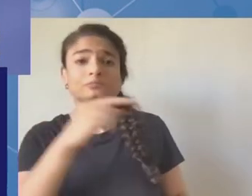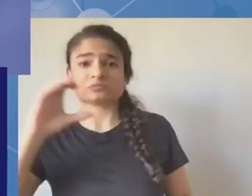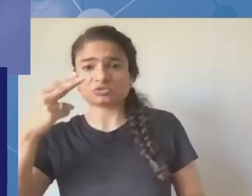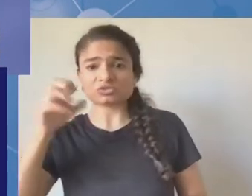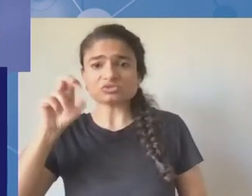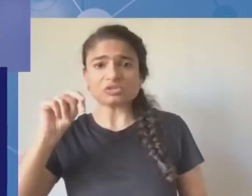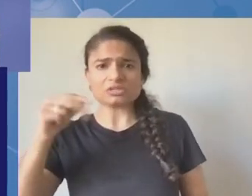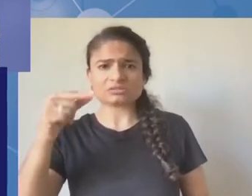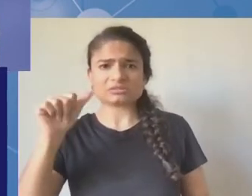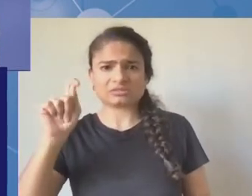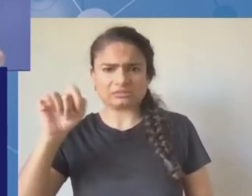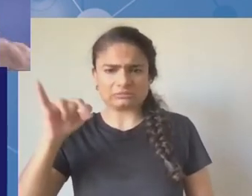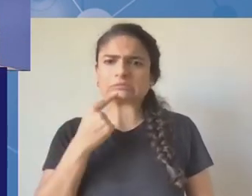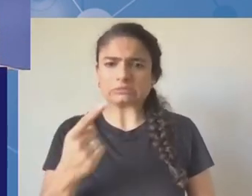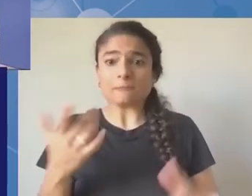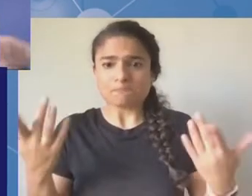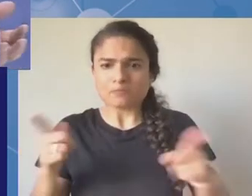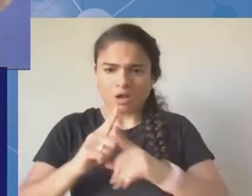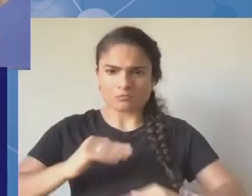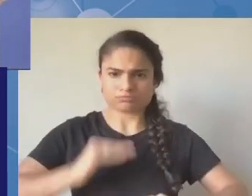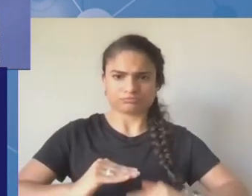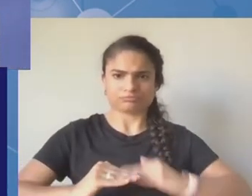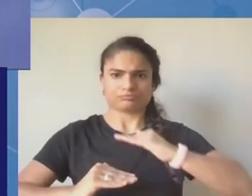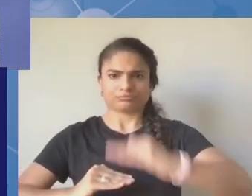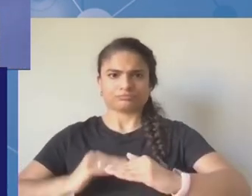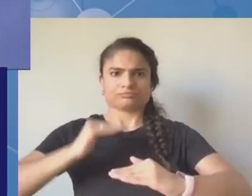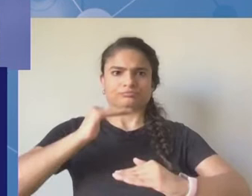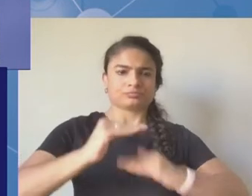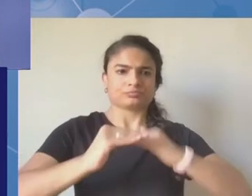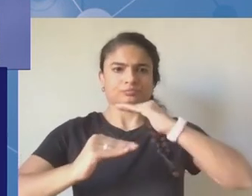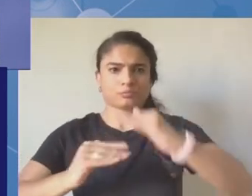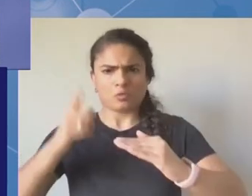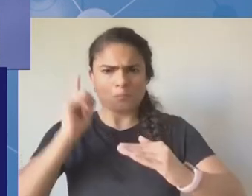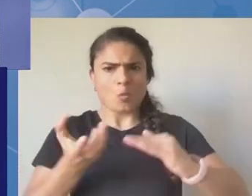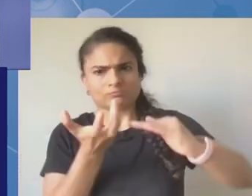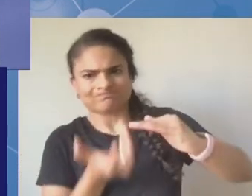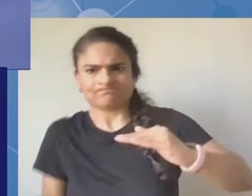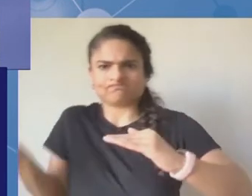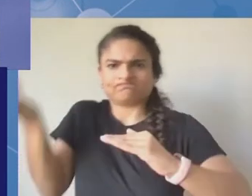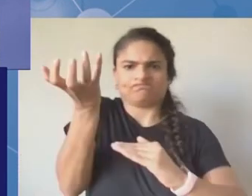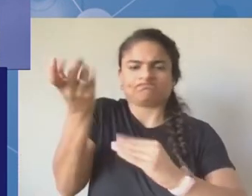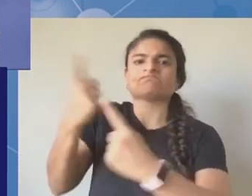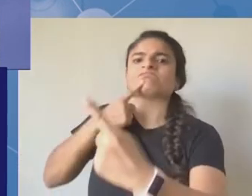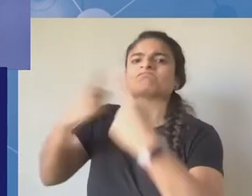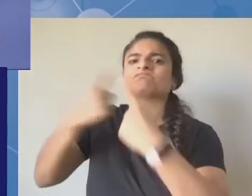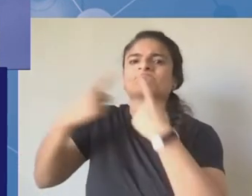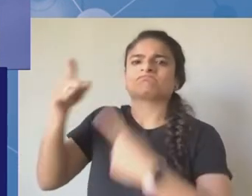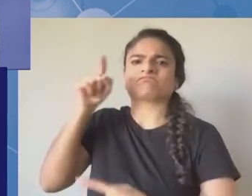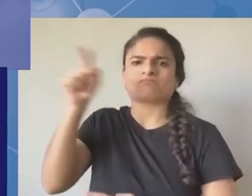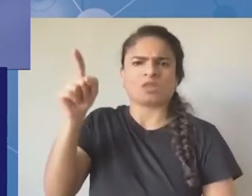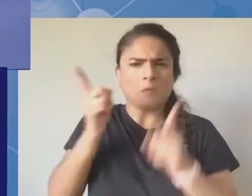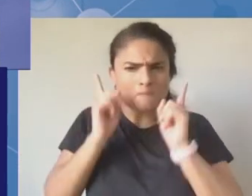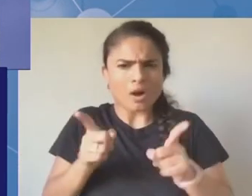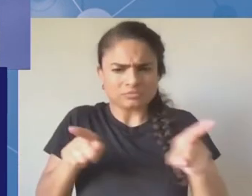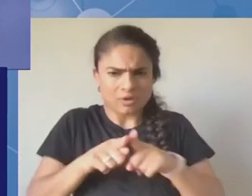لم نتكلم عن هذا الموضوع إطلاقا، ولكن يجب التأكيد على ذلك، وعندي أمل أننا في السنة القادمة